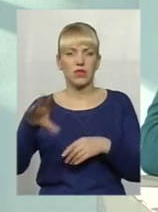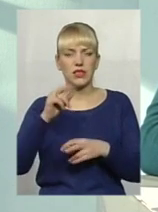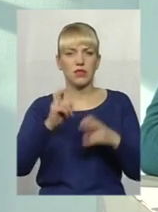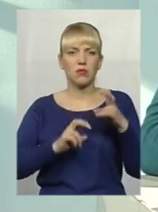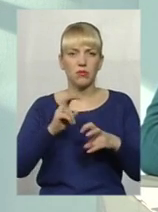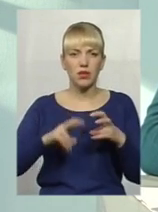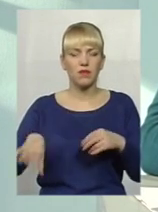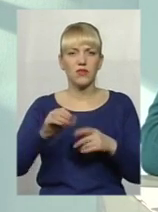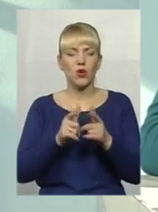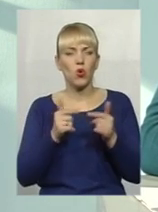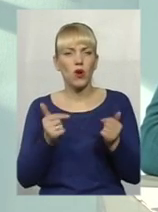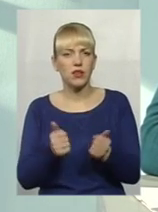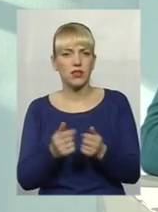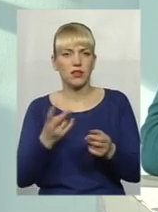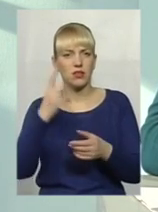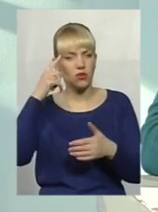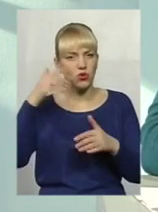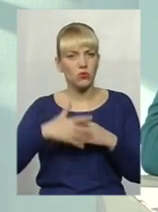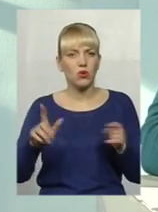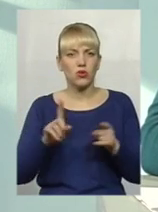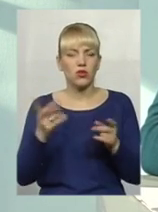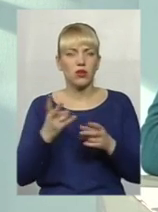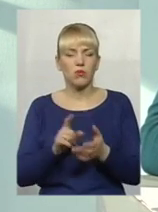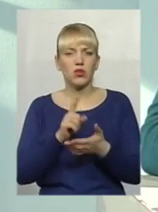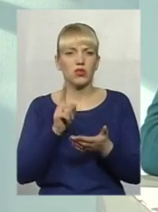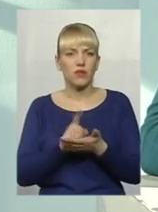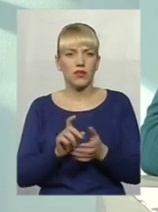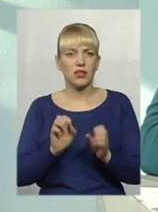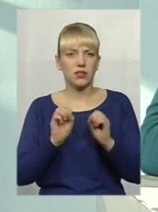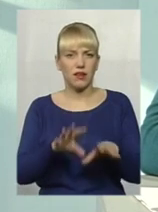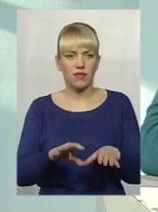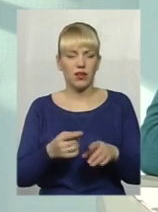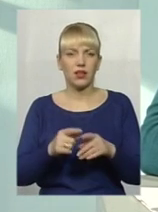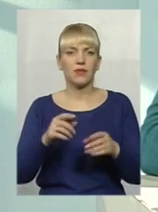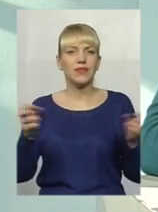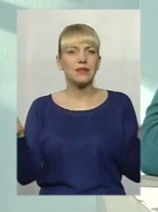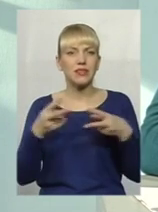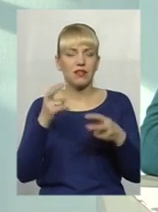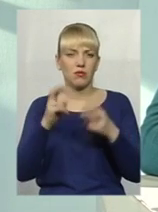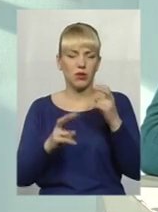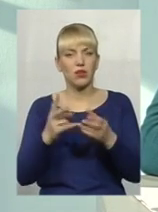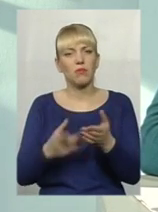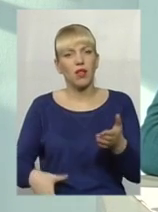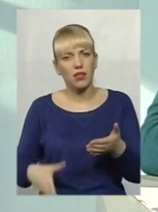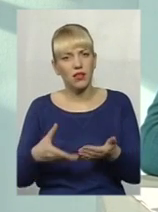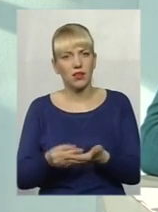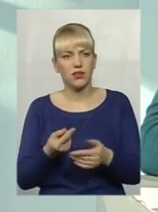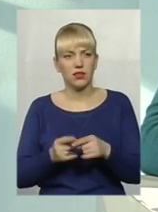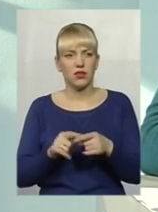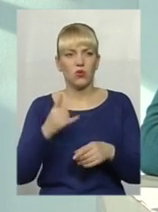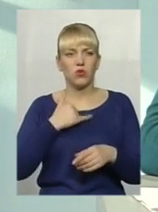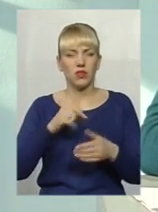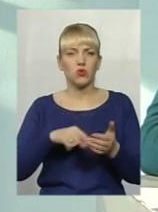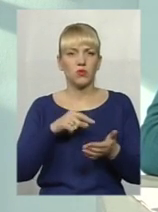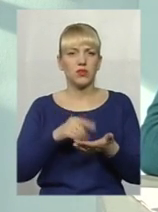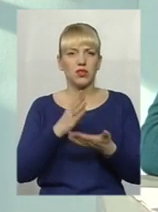Що вони зобов'язані їх здавати ліцензованим підприємствам і платити за цю здачу. У нас їх є в місті